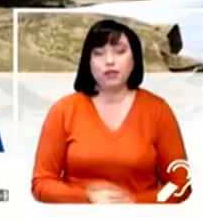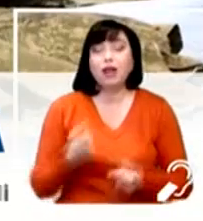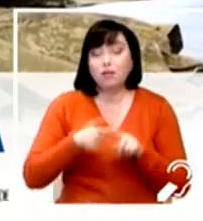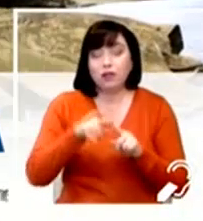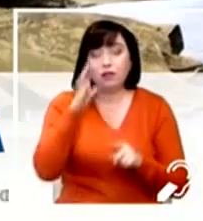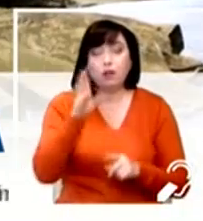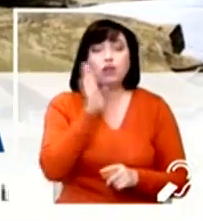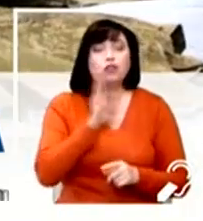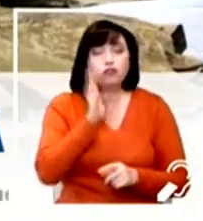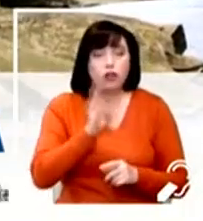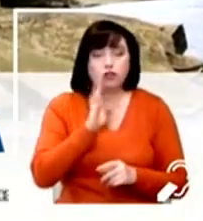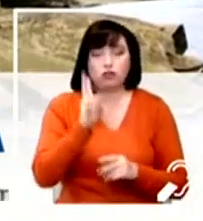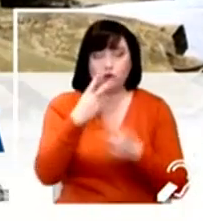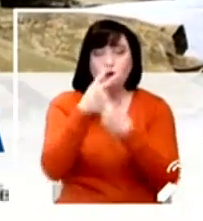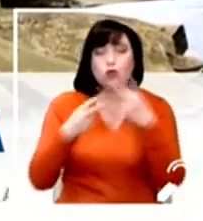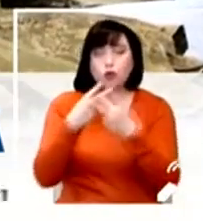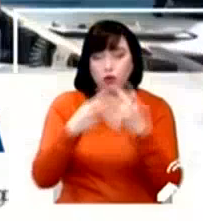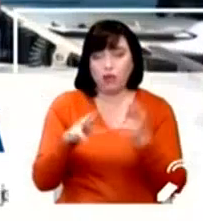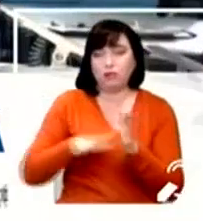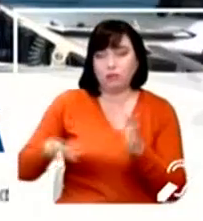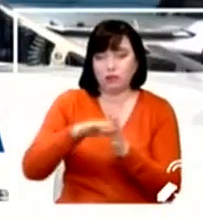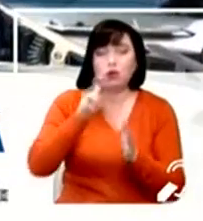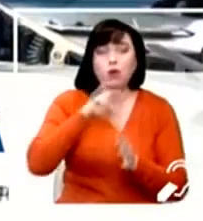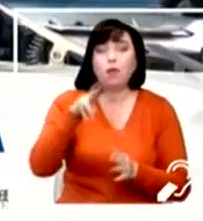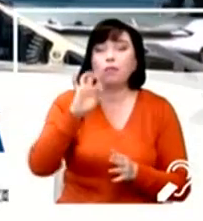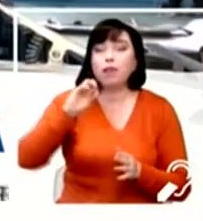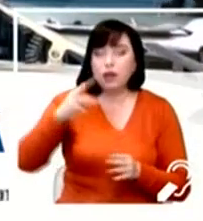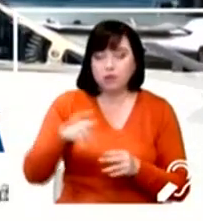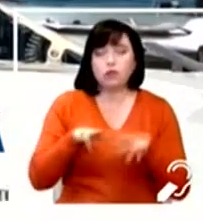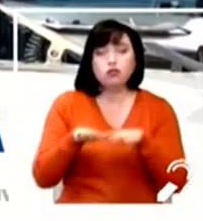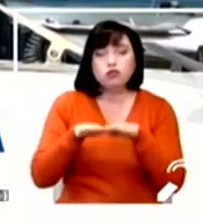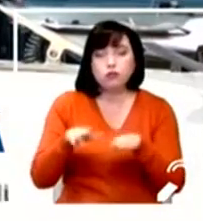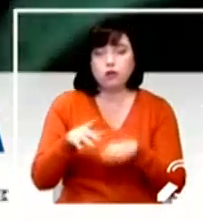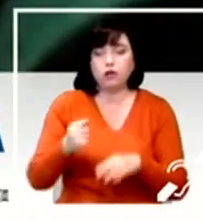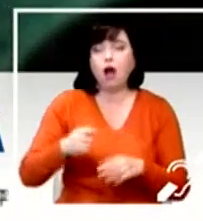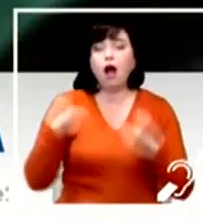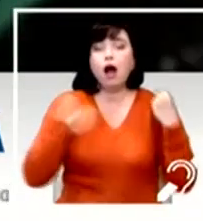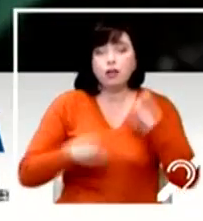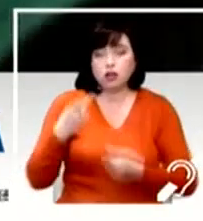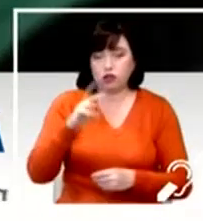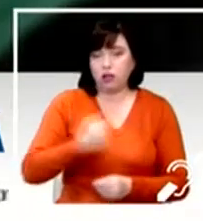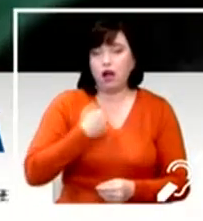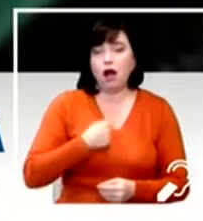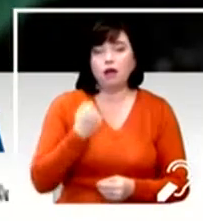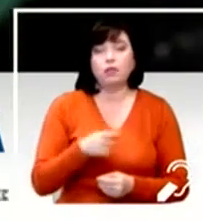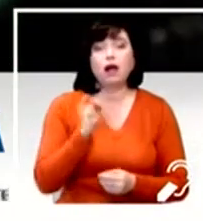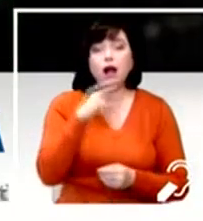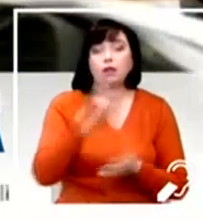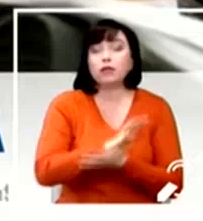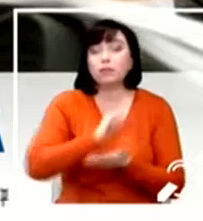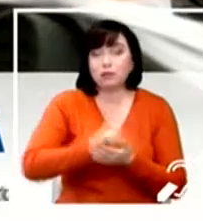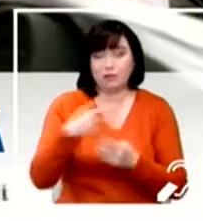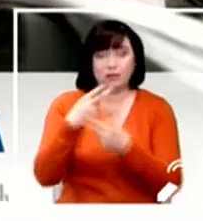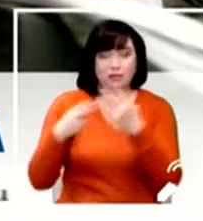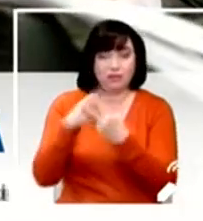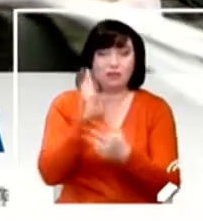În acest timp, femeile închise într-un penitenciar din regiunea rusească Perm confecționează uniforme pentru armată. Potrivit agențiilor de presă,